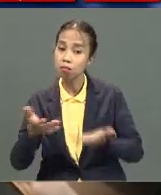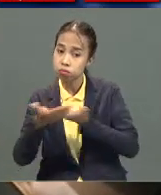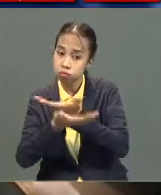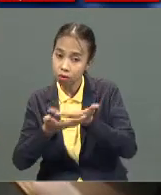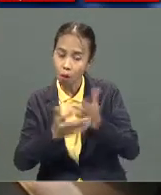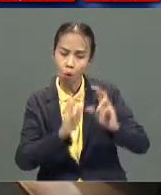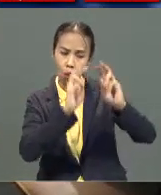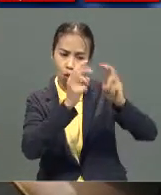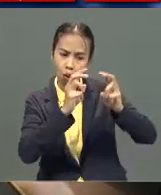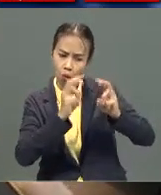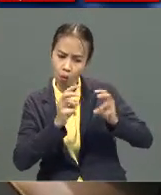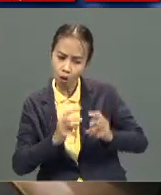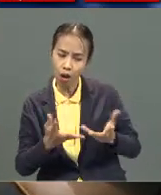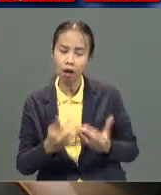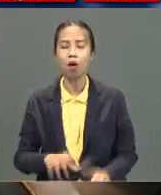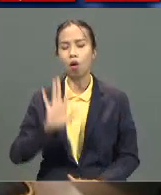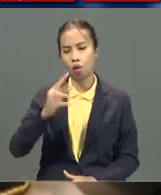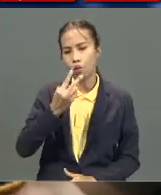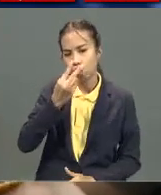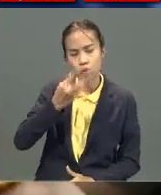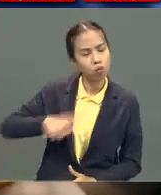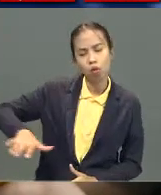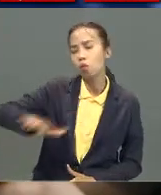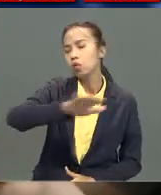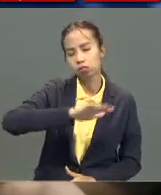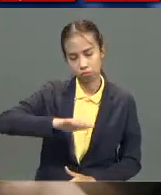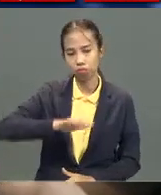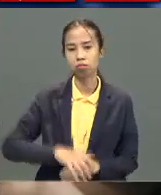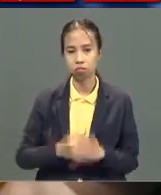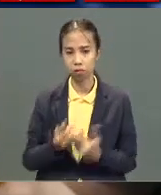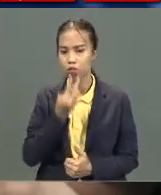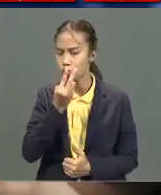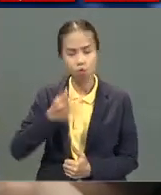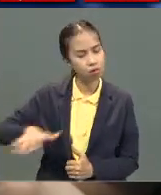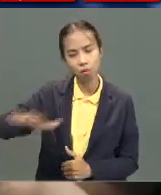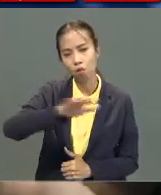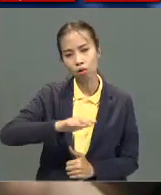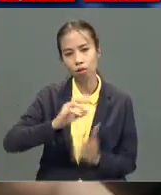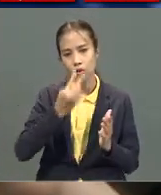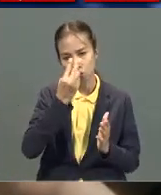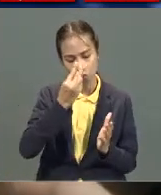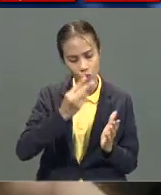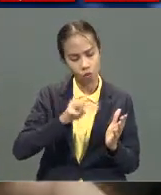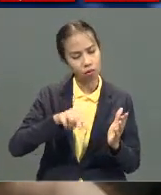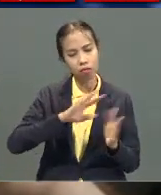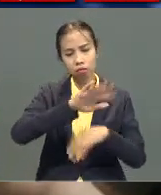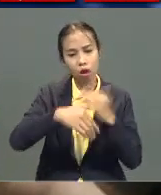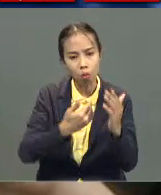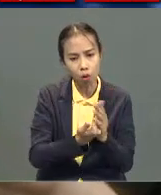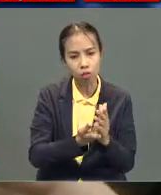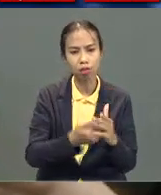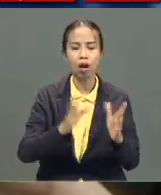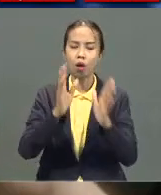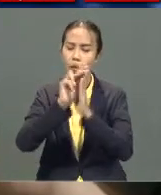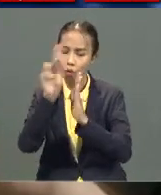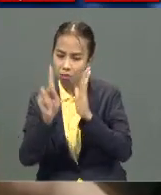ประเด็นหรือว่าดูพร้อม ๆดูภาพรวมทั้งหมดครับดูภาพรวมทั้งหมดดูทุกมิตินะครับทุกมิติดูตั้งแต่ในเนื้อหาทั้งหมดเรื่องราวทั้งหมดข้อกฎหมายข้อ